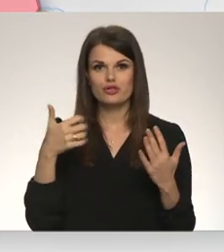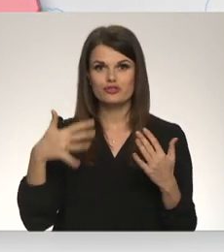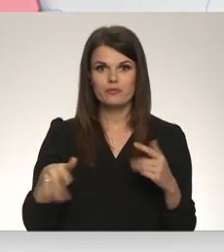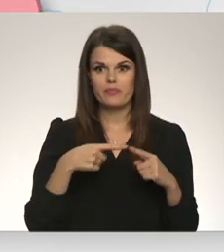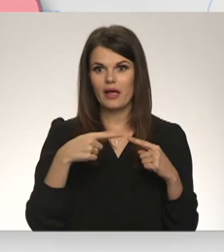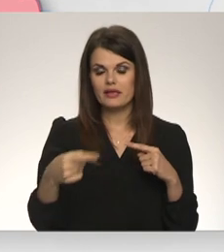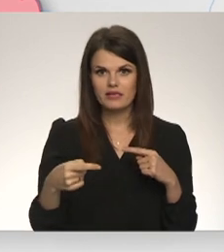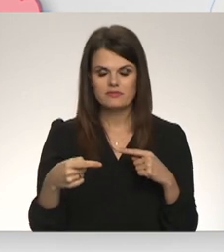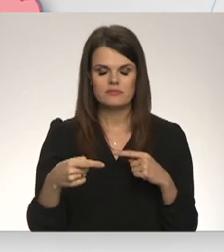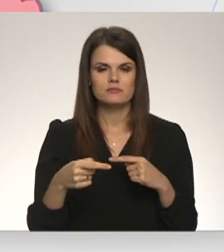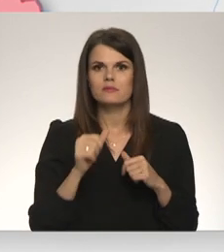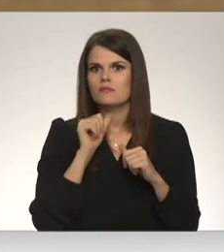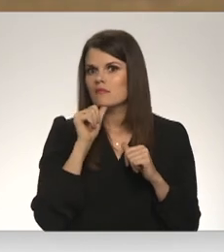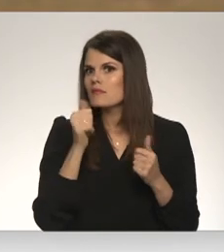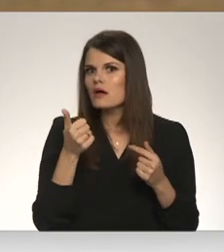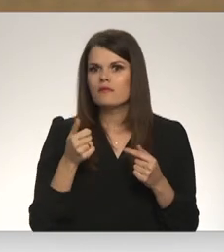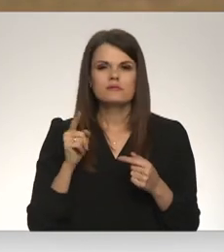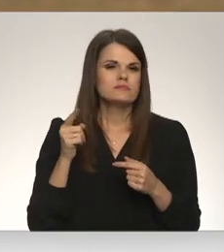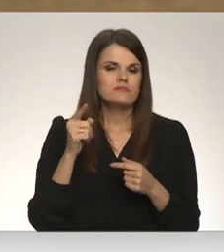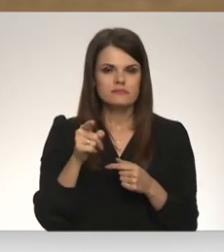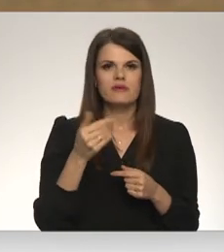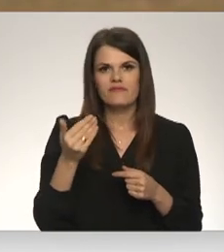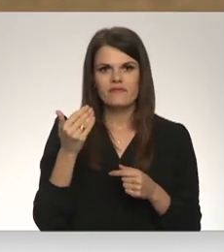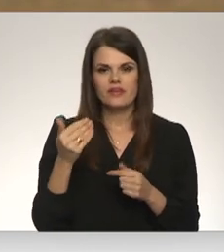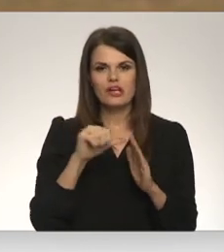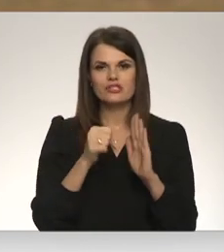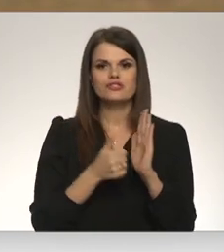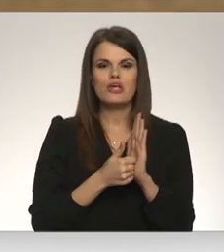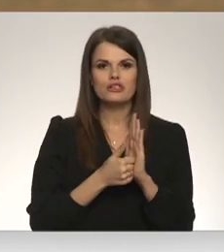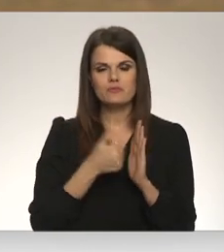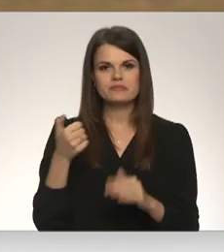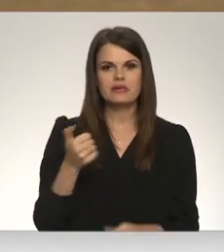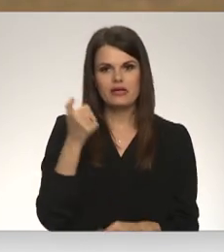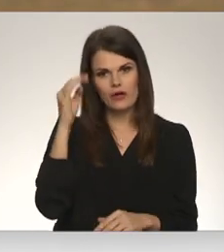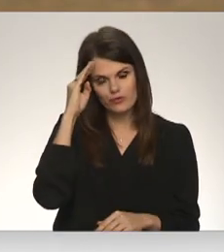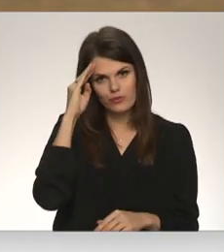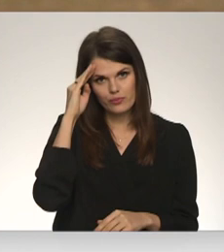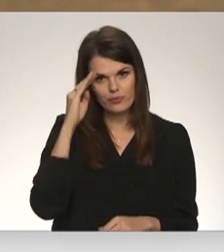bija nepārvarams šķērslis, kas šķīra Tetjana no viņas 16-gadīgā pusaudža.